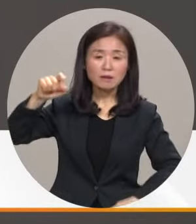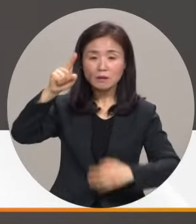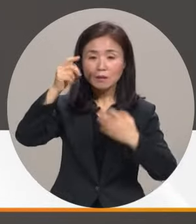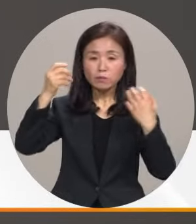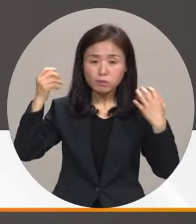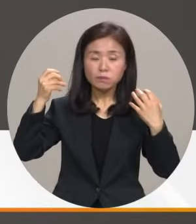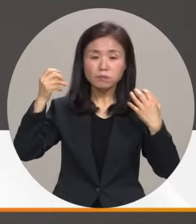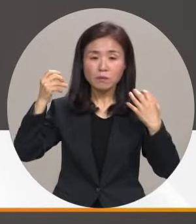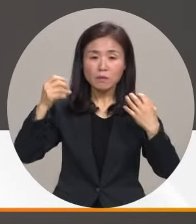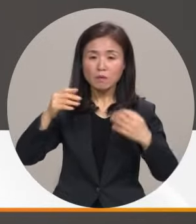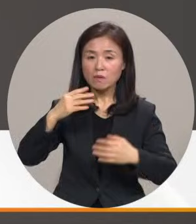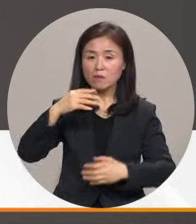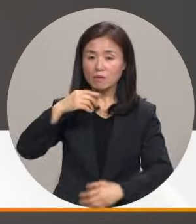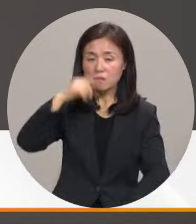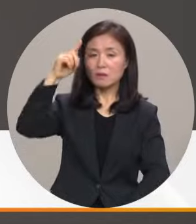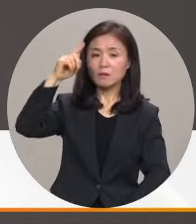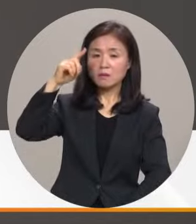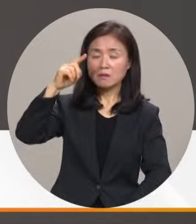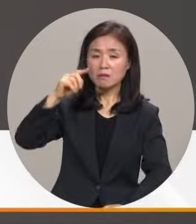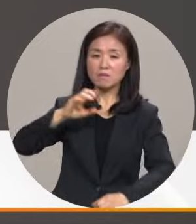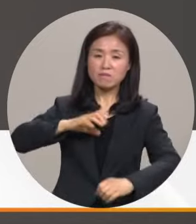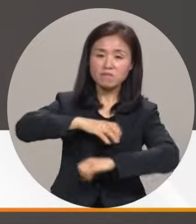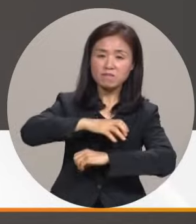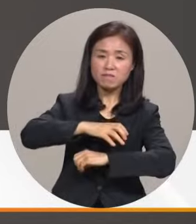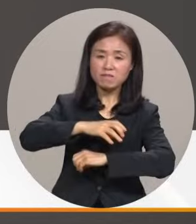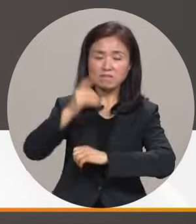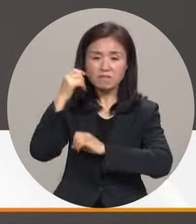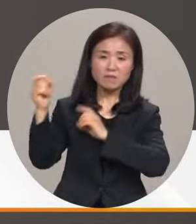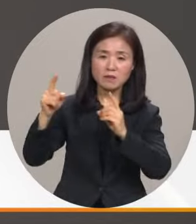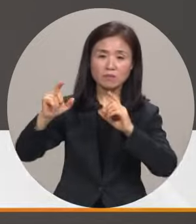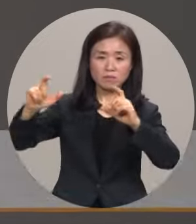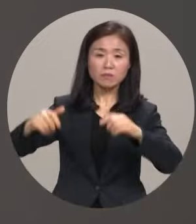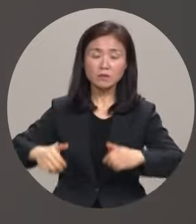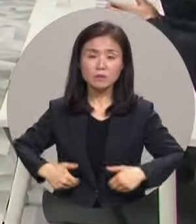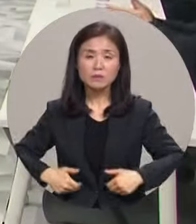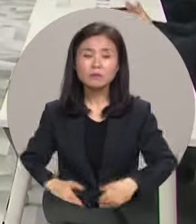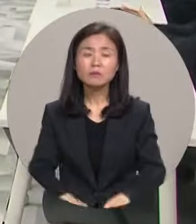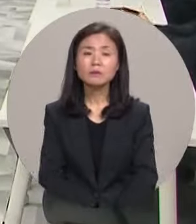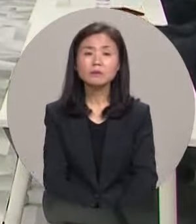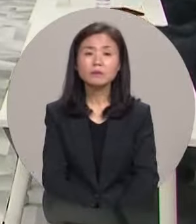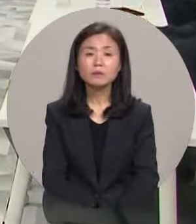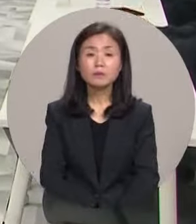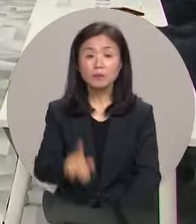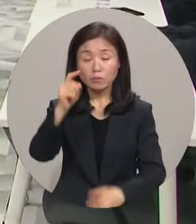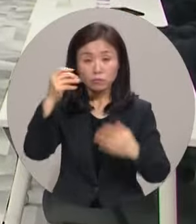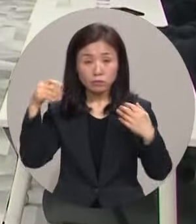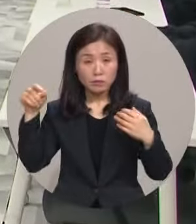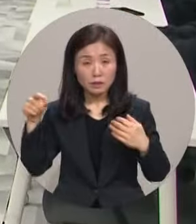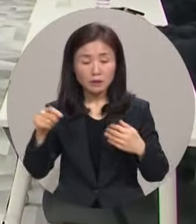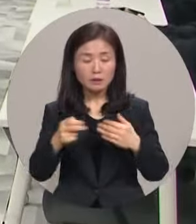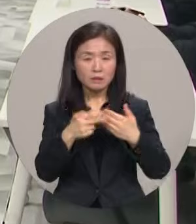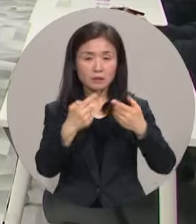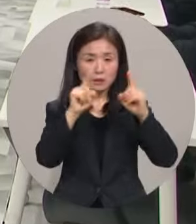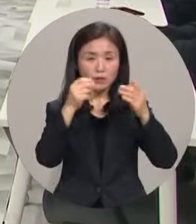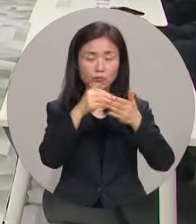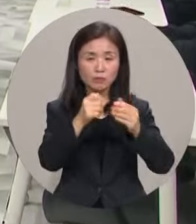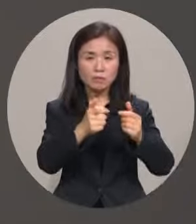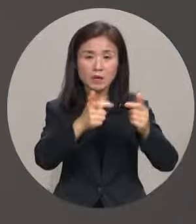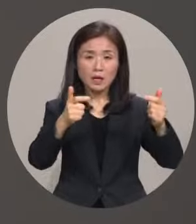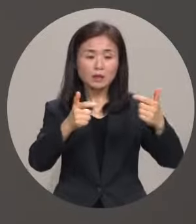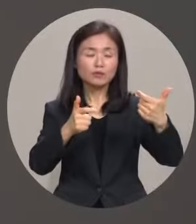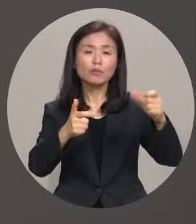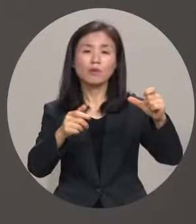정부의 오만과 독선의 경종을 올려야 합니다 정부가 의대 정원을 지금보다